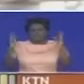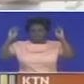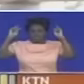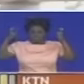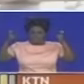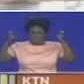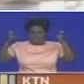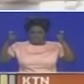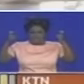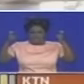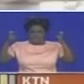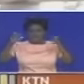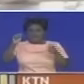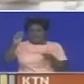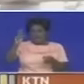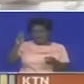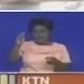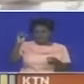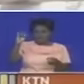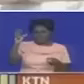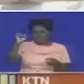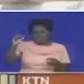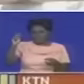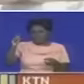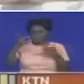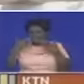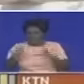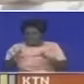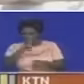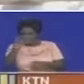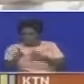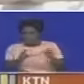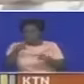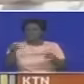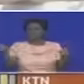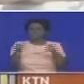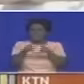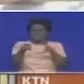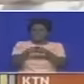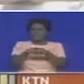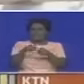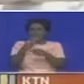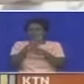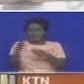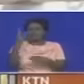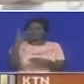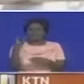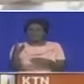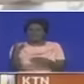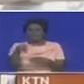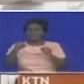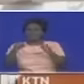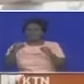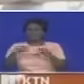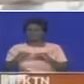ambayo inaitwa artisan. Na kusema ukimaliza huo mtihani wake utakuwa sawa na ule mwenye amefanya form 4, unaweza enda hata university tukafanya